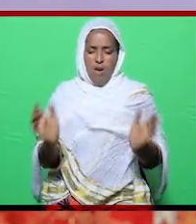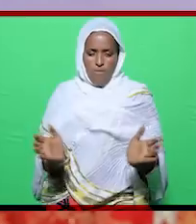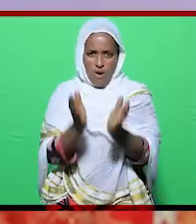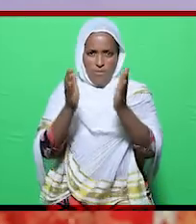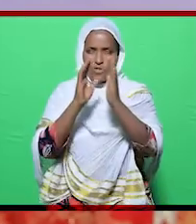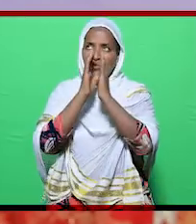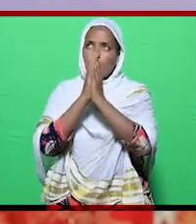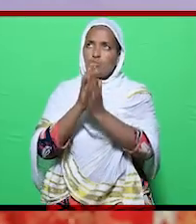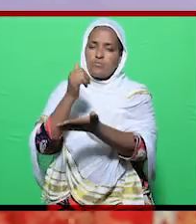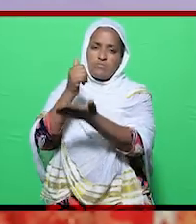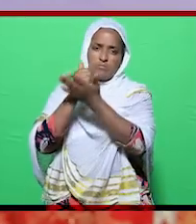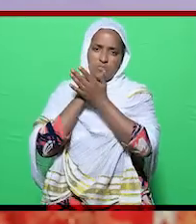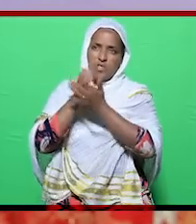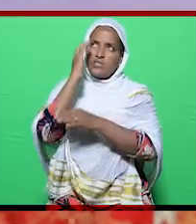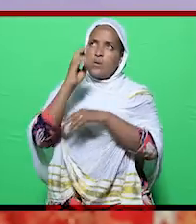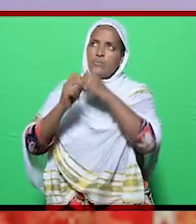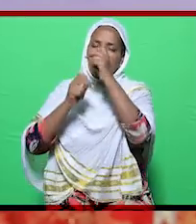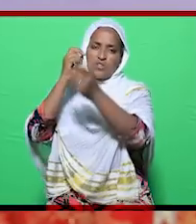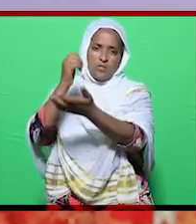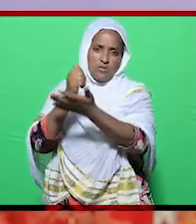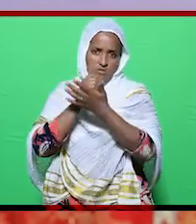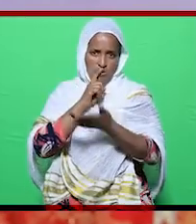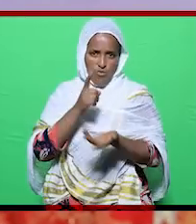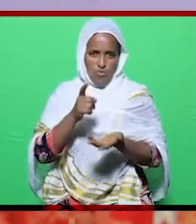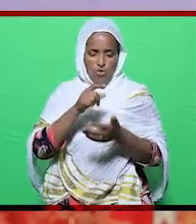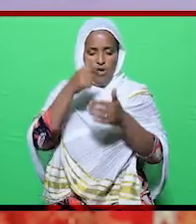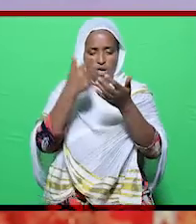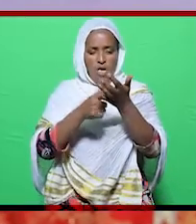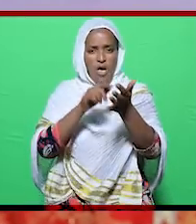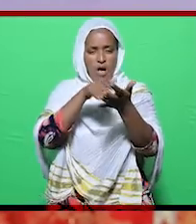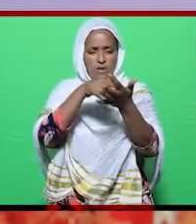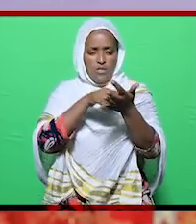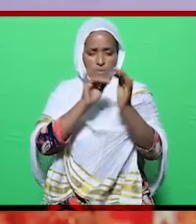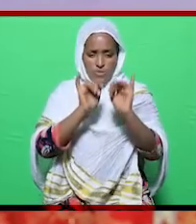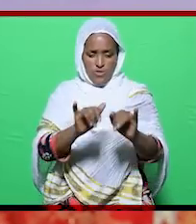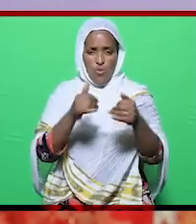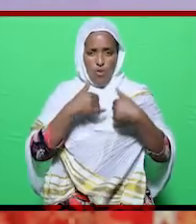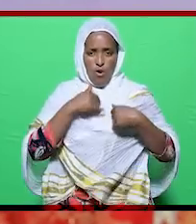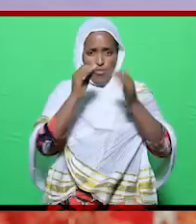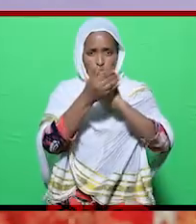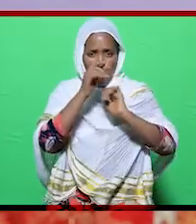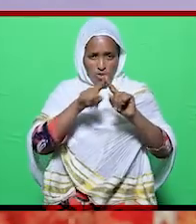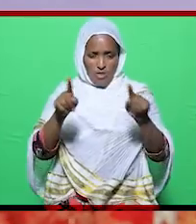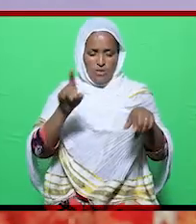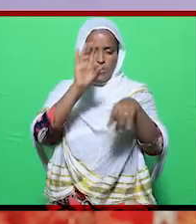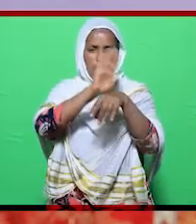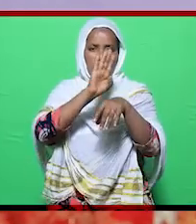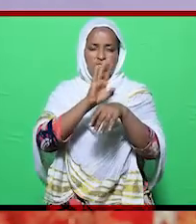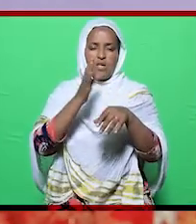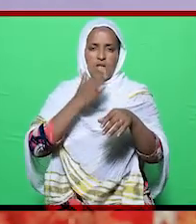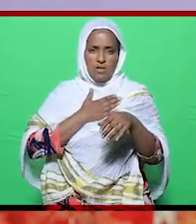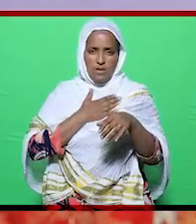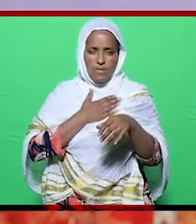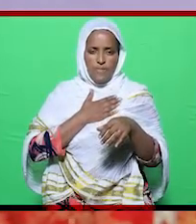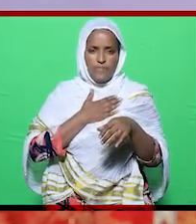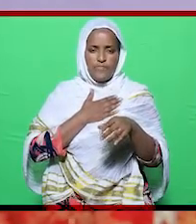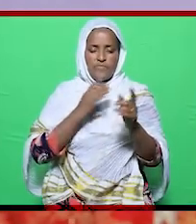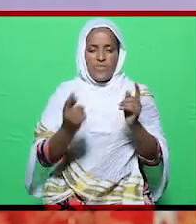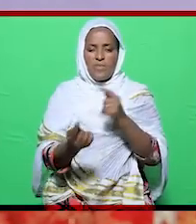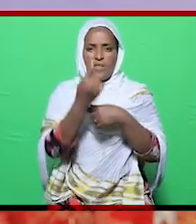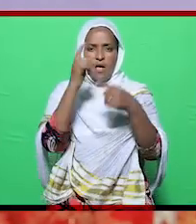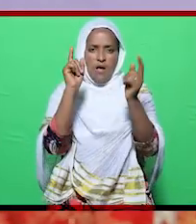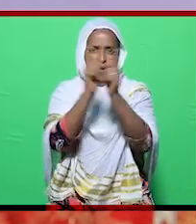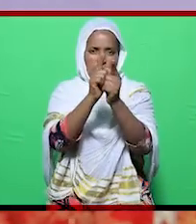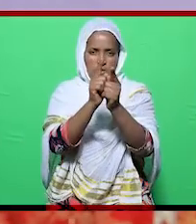ለምን ድካም ይሰማል ስጋዊ ድካም ያንን ደግሞ የሚያበረታን ጸሎቱ የእግዚአብሔር ቸርነት ነውና